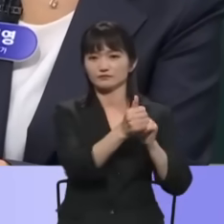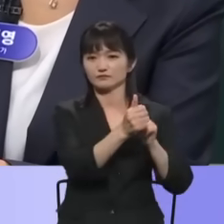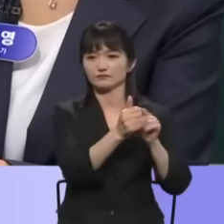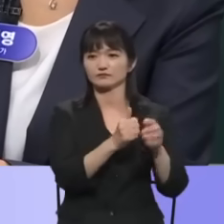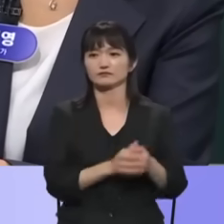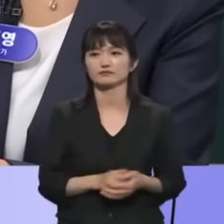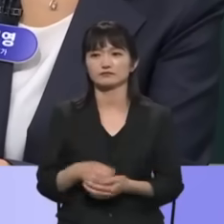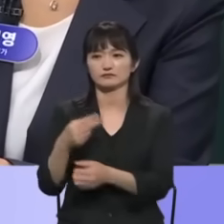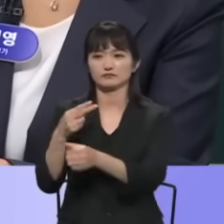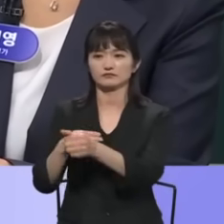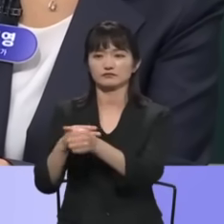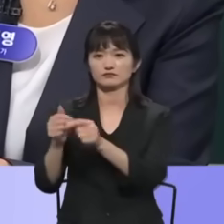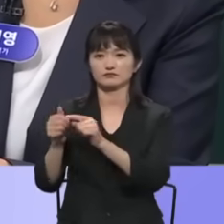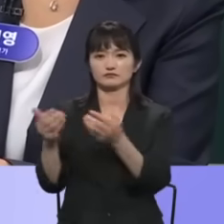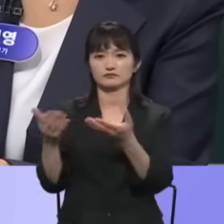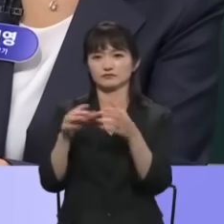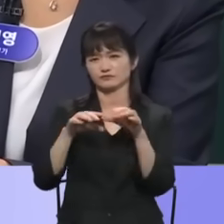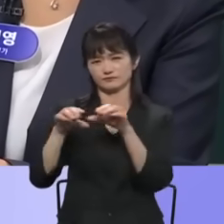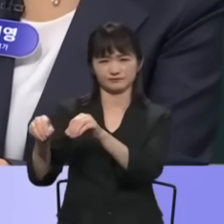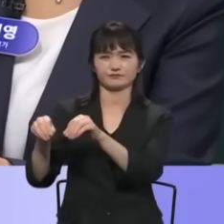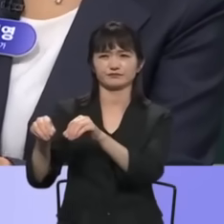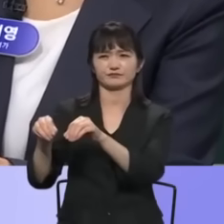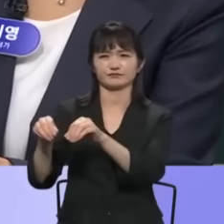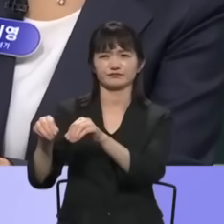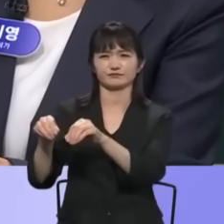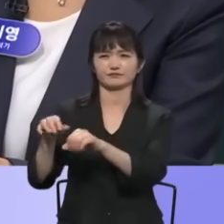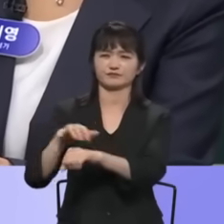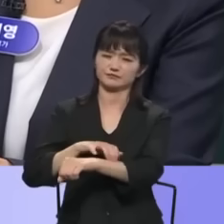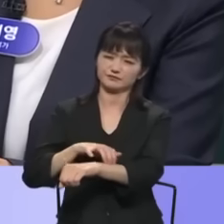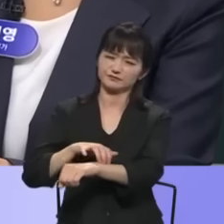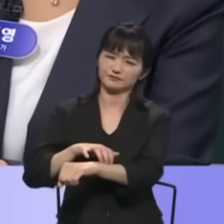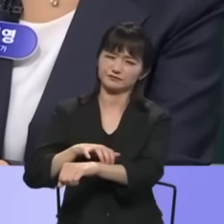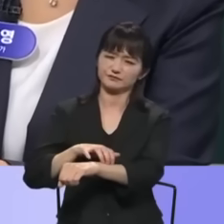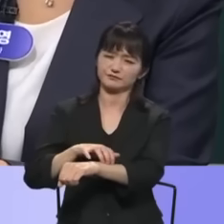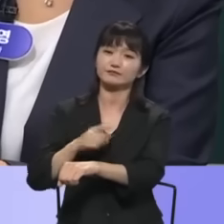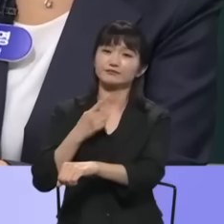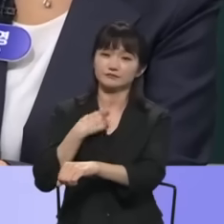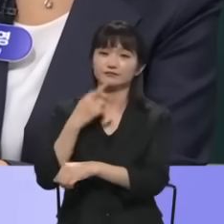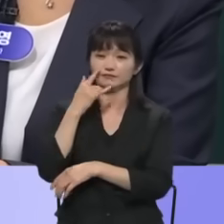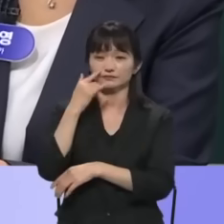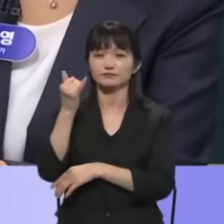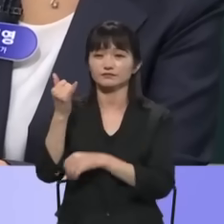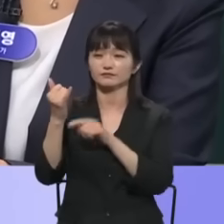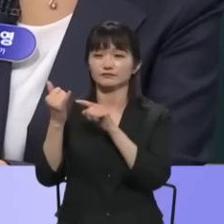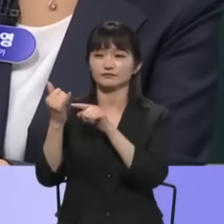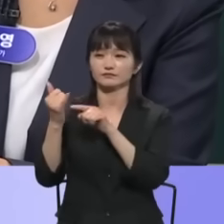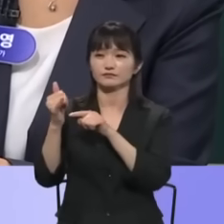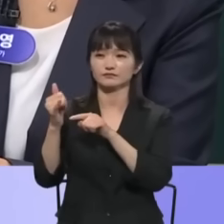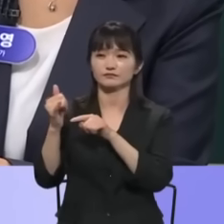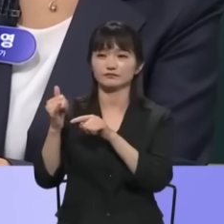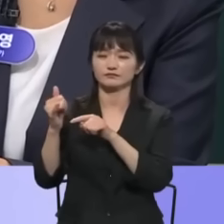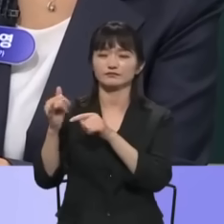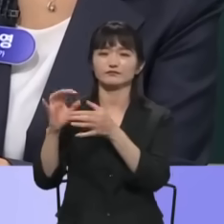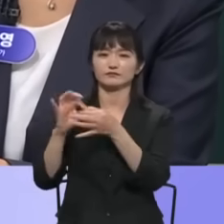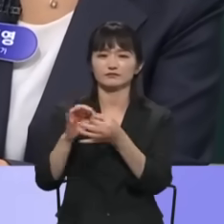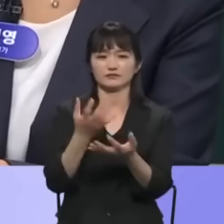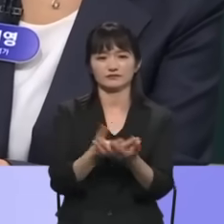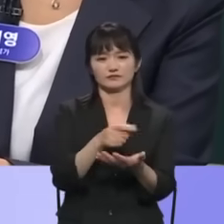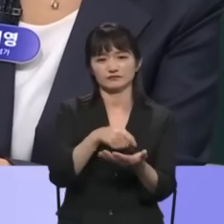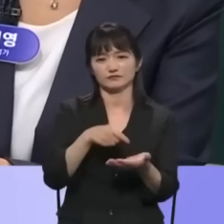해당 교사가 직무정지가 되다 보니까 이제 불편을 겪었던 학부모들이 있어서 그렇게 탄원서를 제출한 것